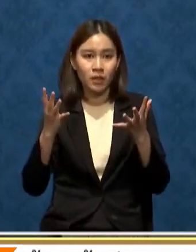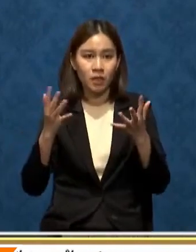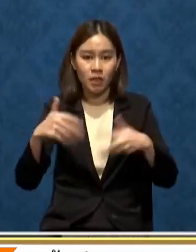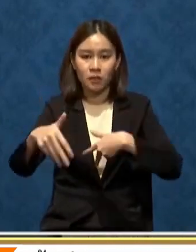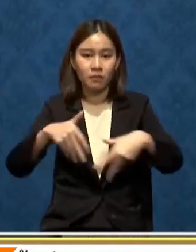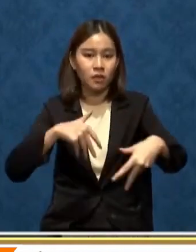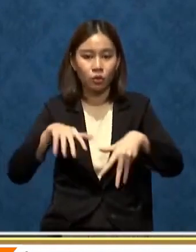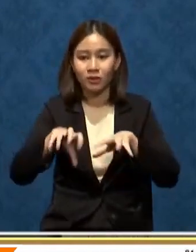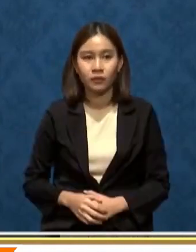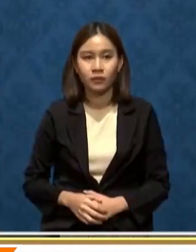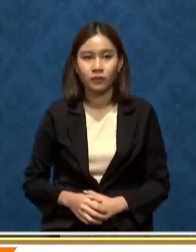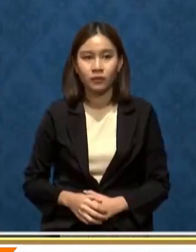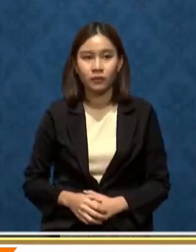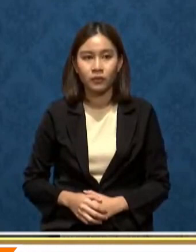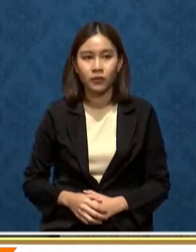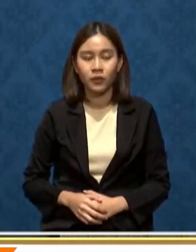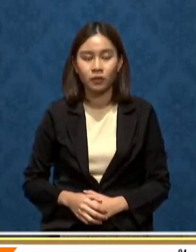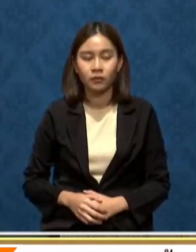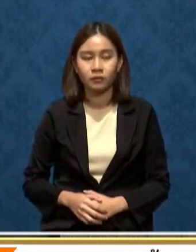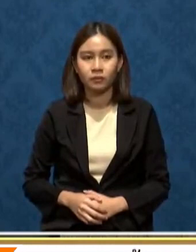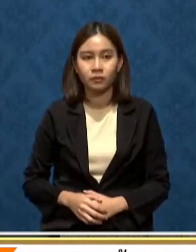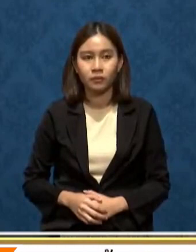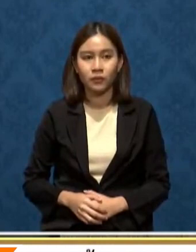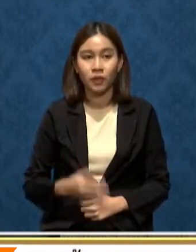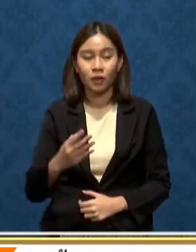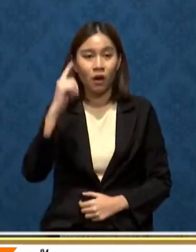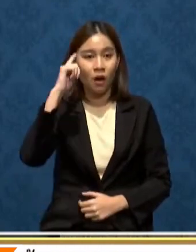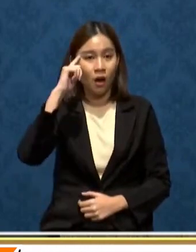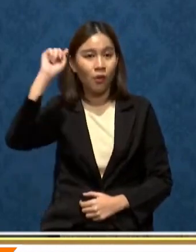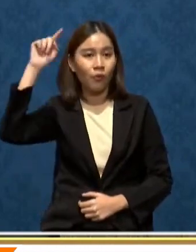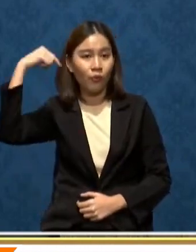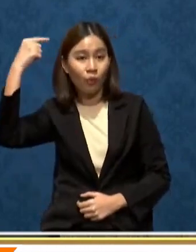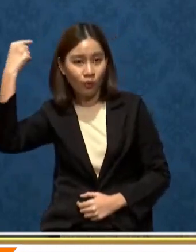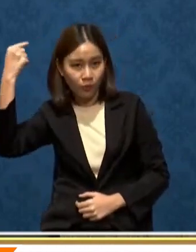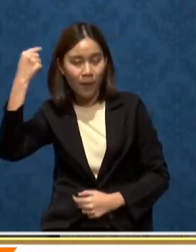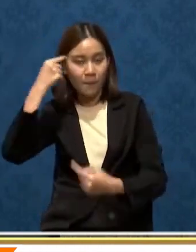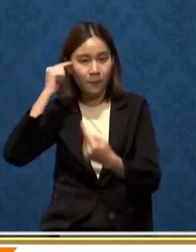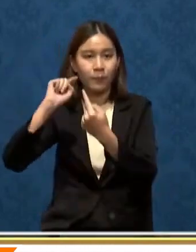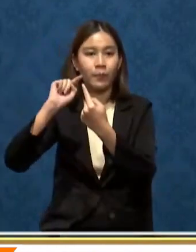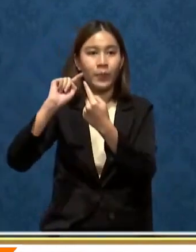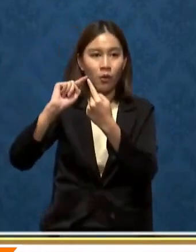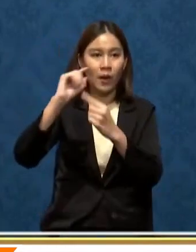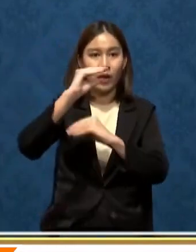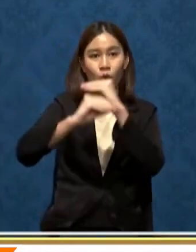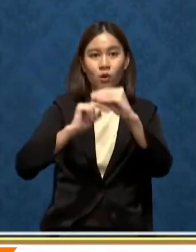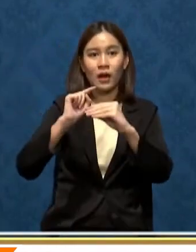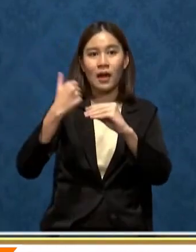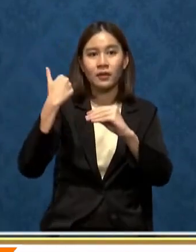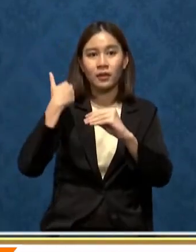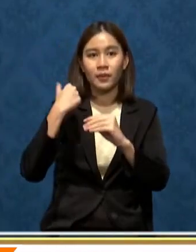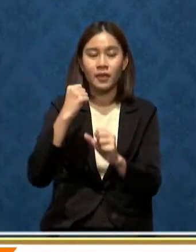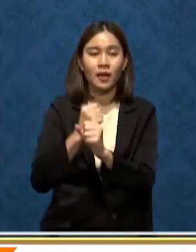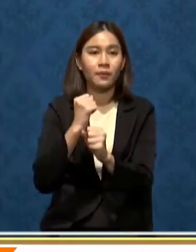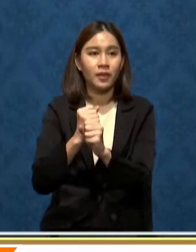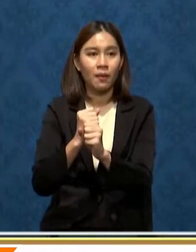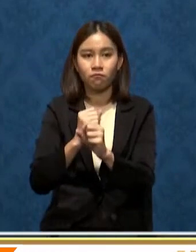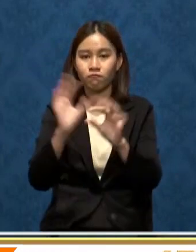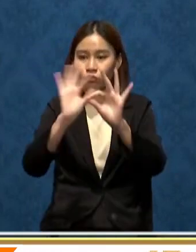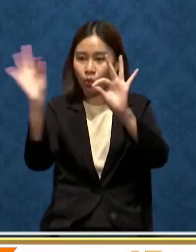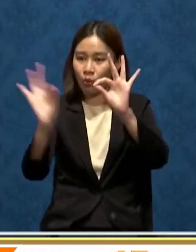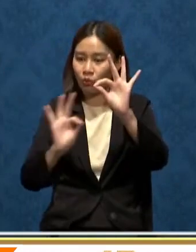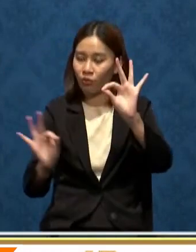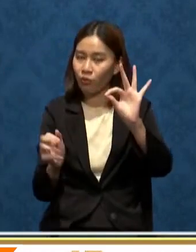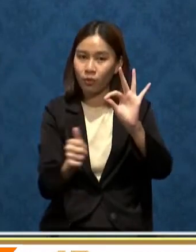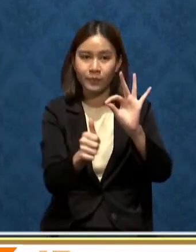จับต้องได้ท่านได้วาดฝันเป้าหมายของโครงกของท่านห่านการเขียนพัธกริอย่างสวยหรู